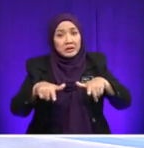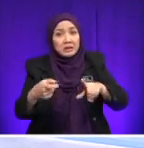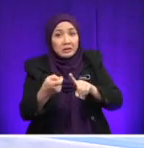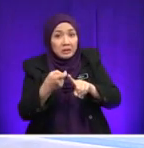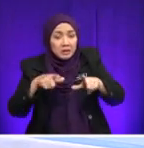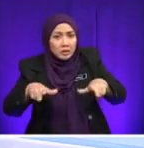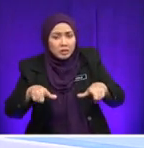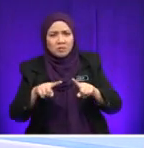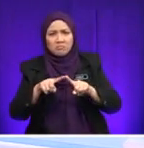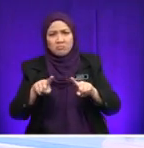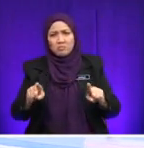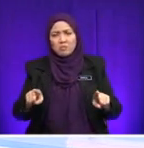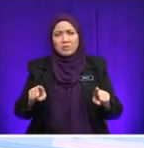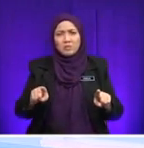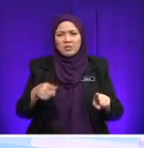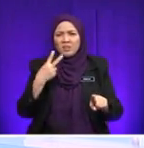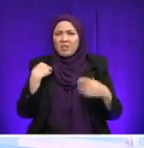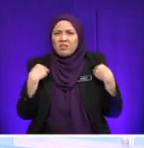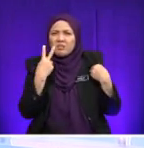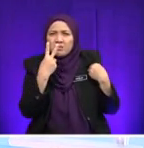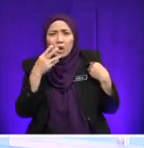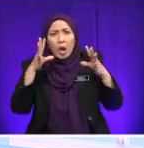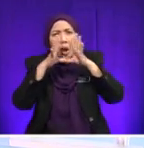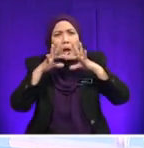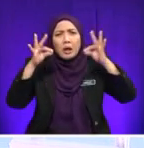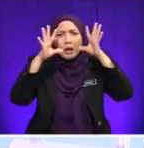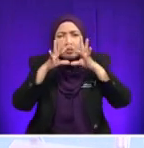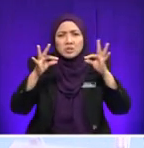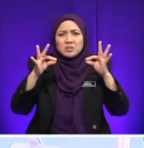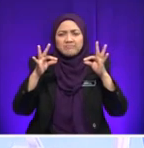tapi apa ya ini ada gambar kucing